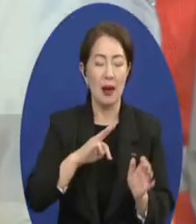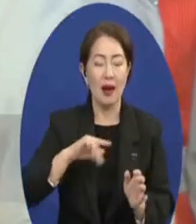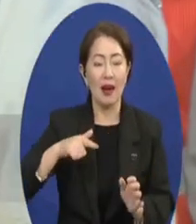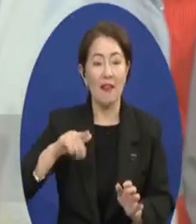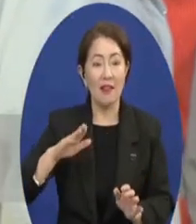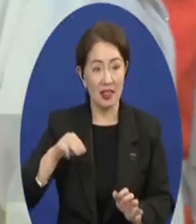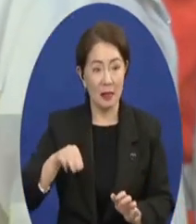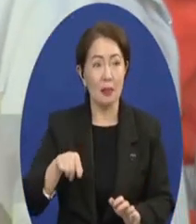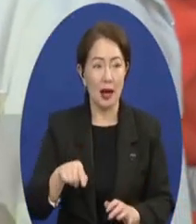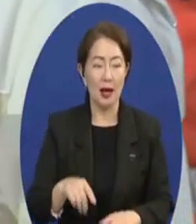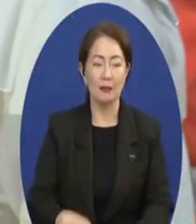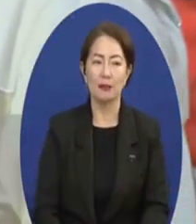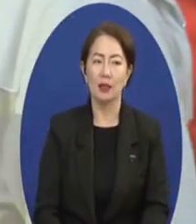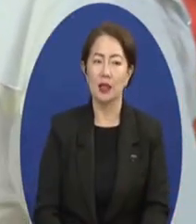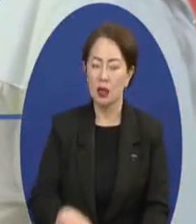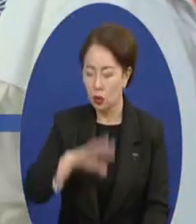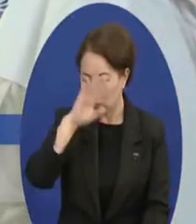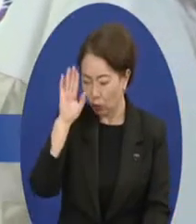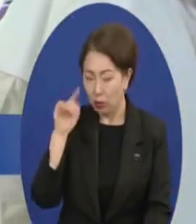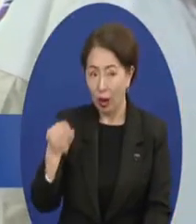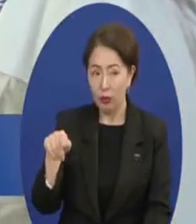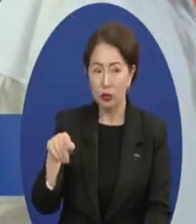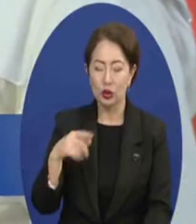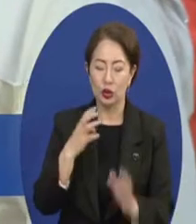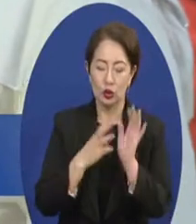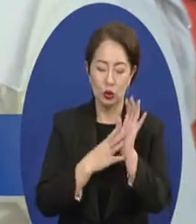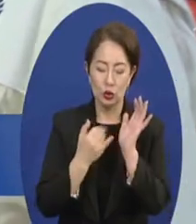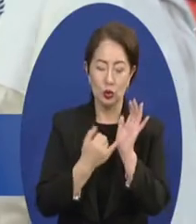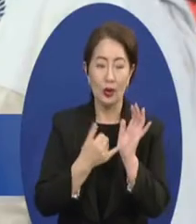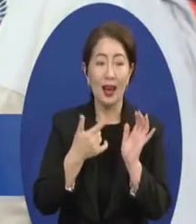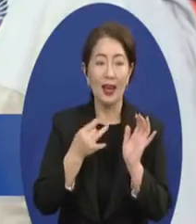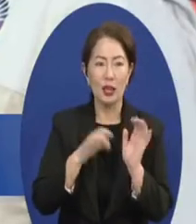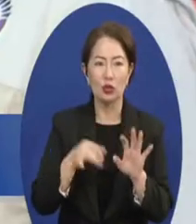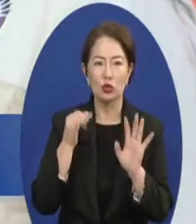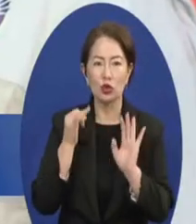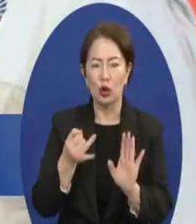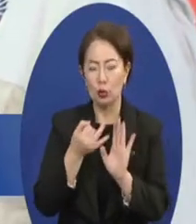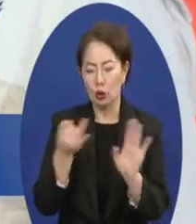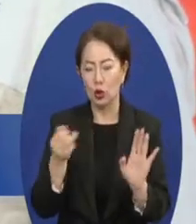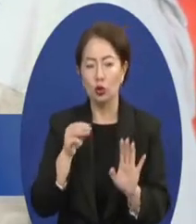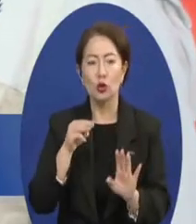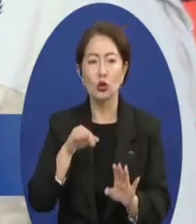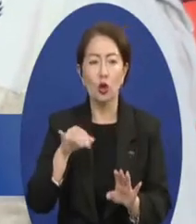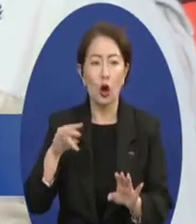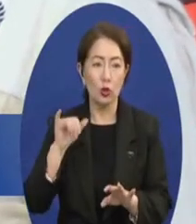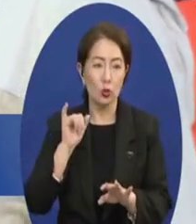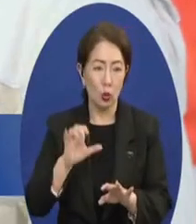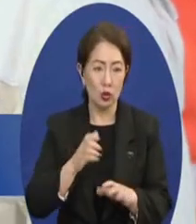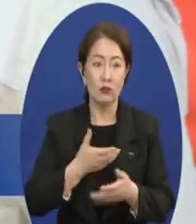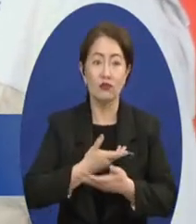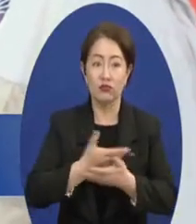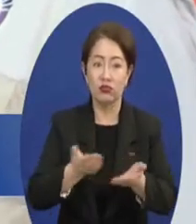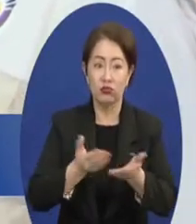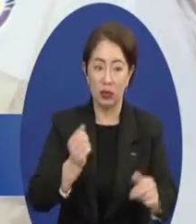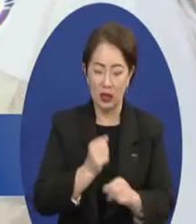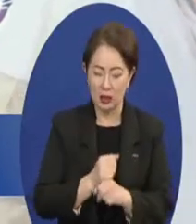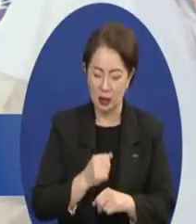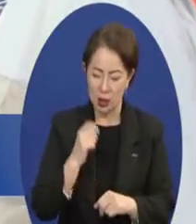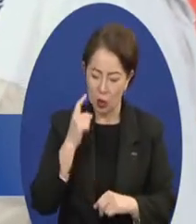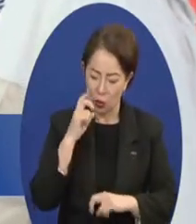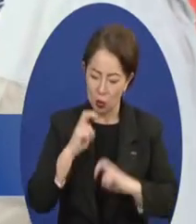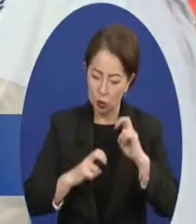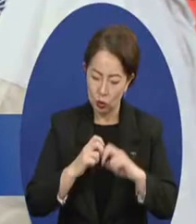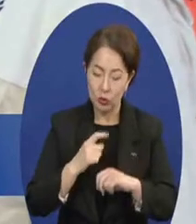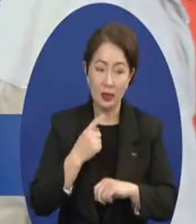сүлжээнд болохоор 96 градустай 7700 тонн ус нийлүүлж ажиллаж байгаа. Үйлдвэрүүдэд болохоор цагт 50 тонн уур